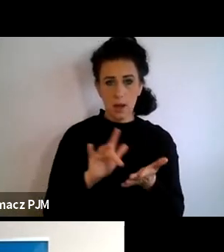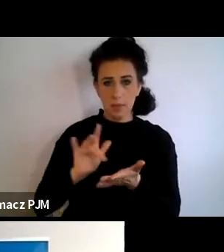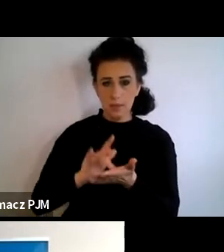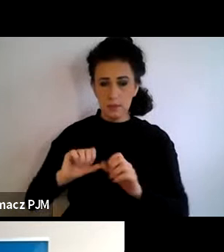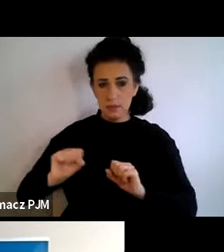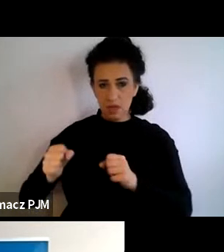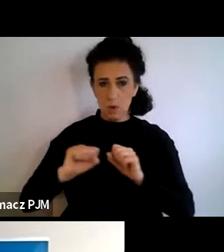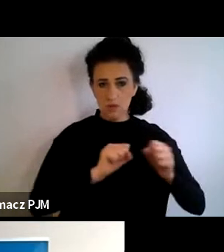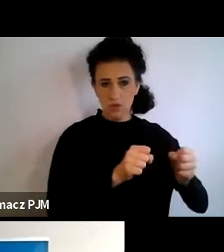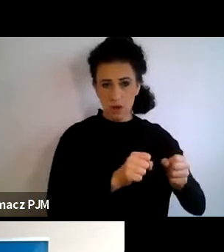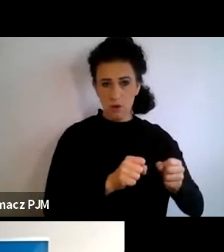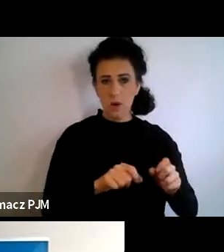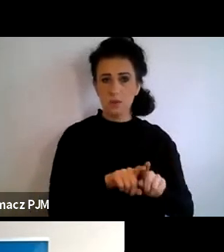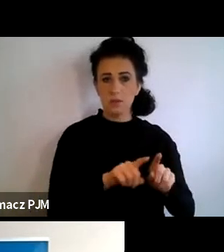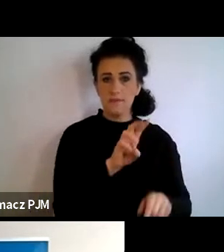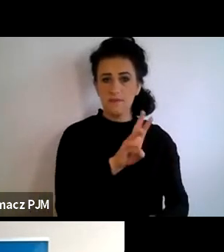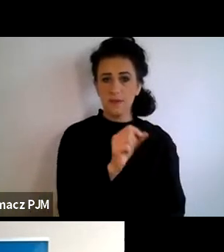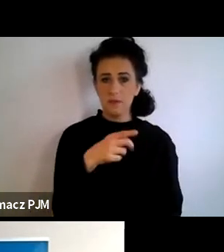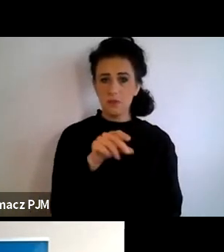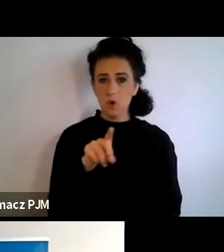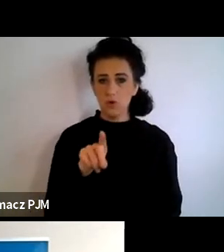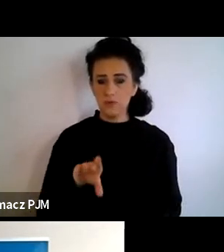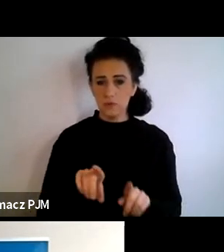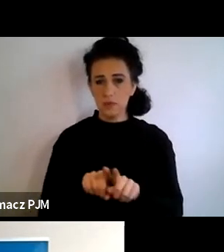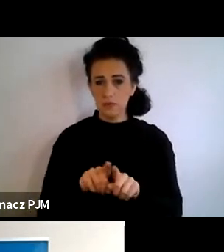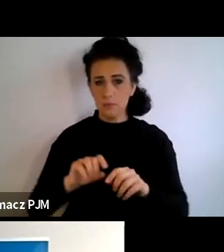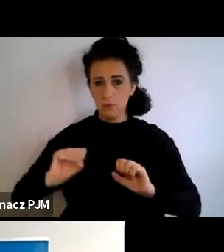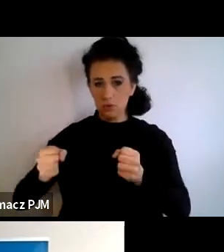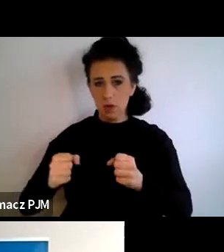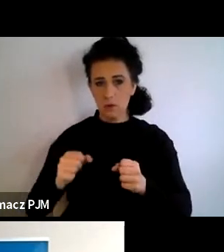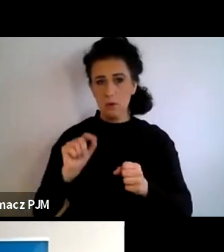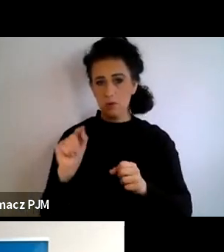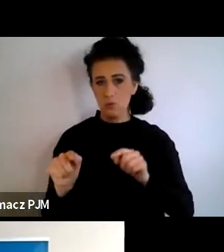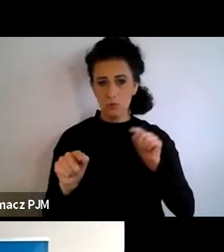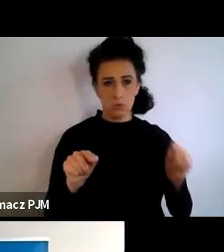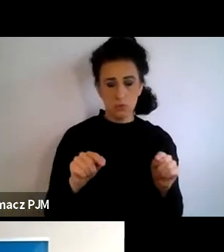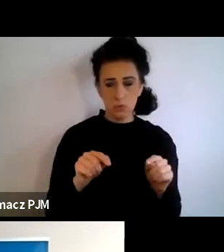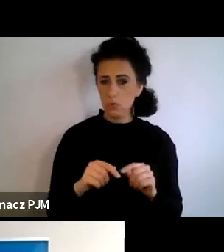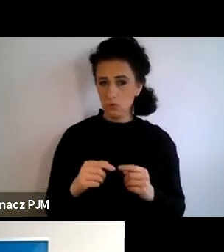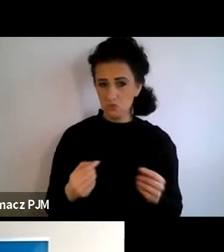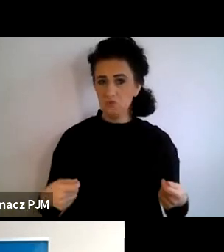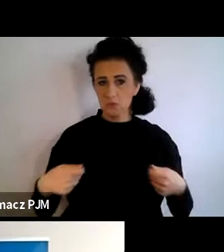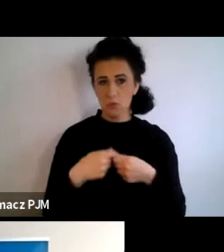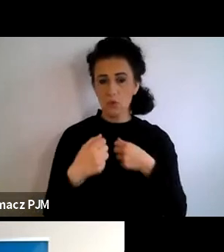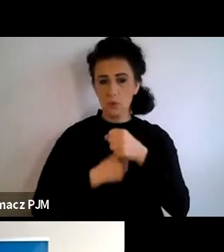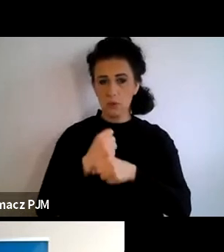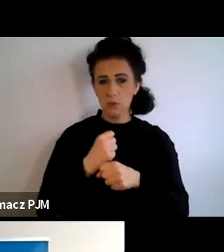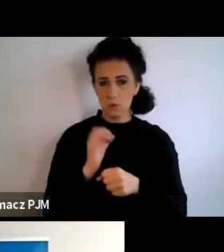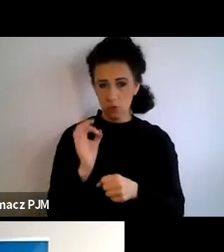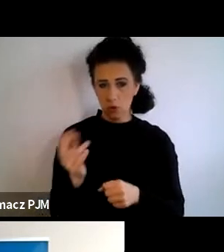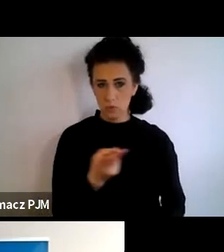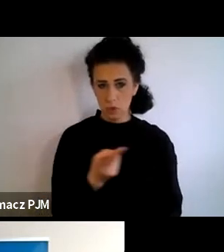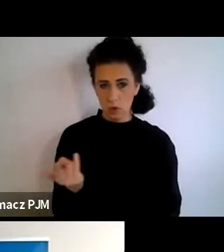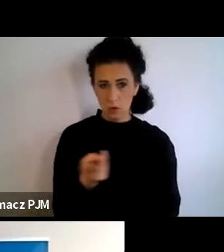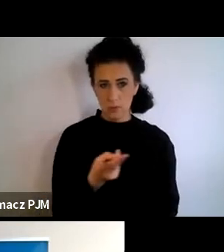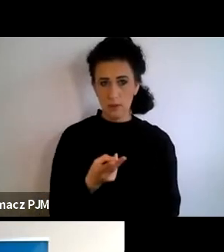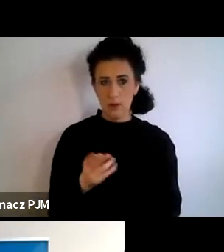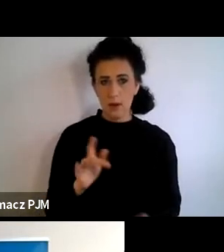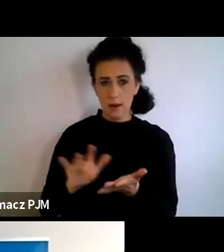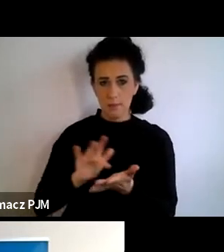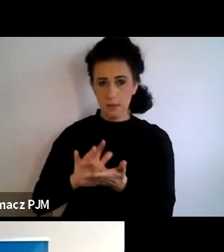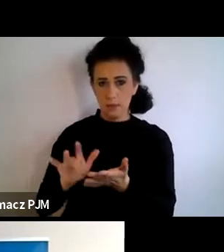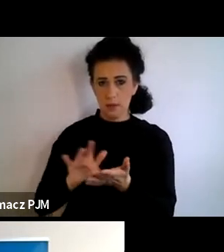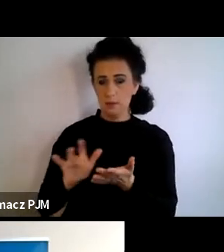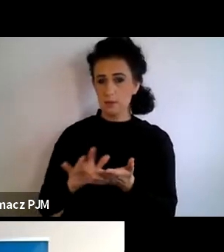komputer z systemem Windows, jak i macOS, to tutaj też obie te platformy doskonale będą współpracowały z tymi aplikacjami i